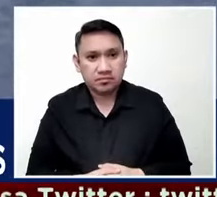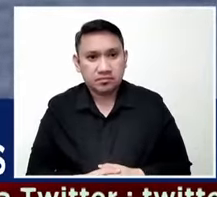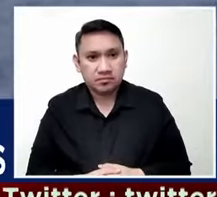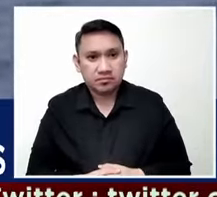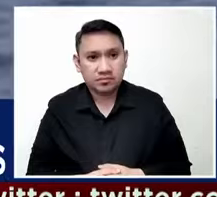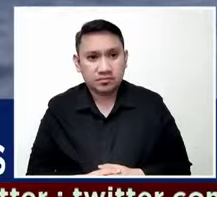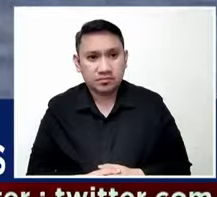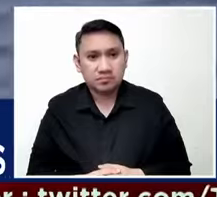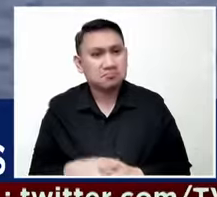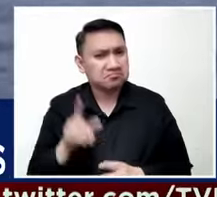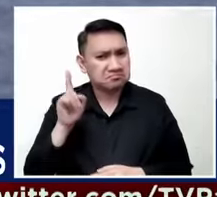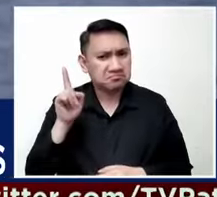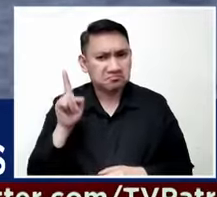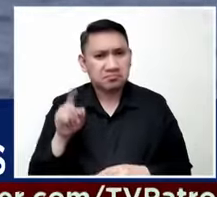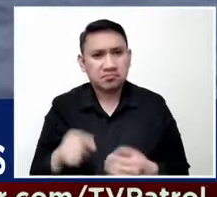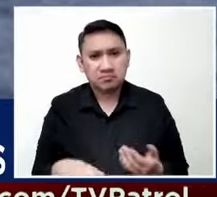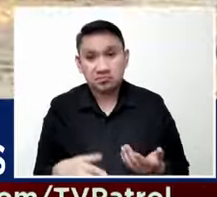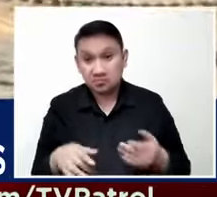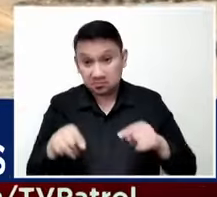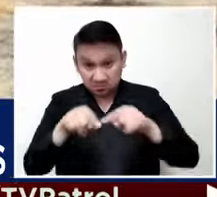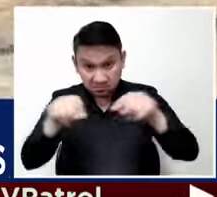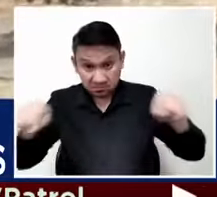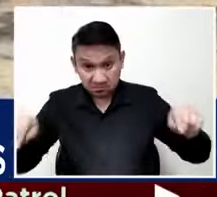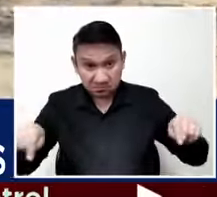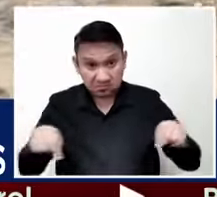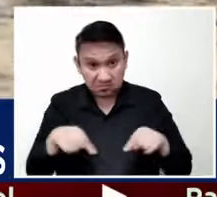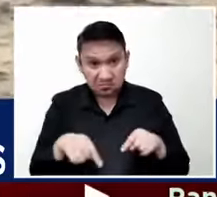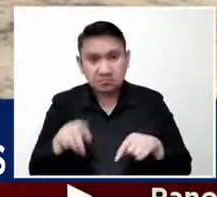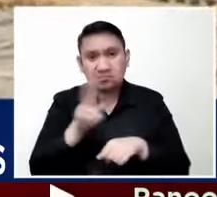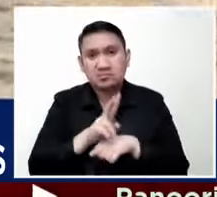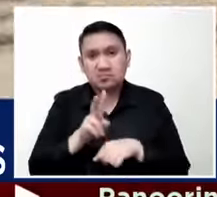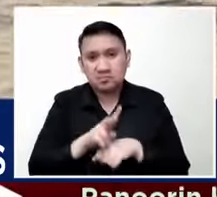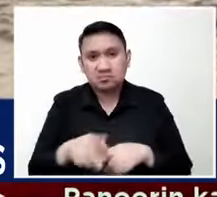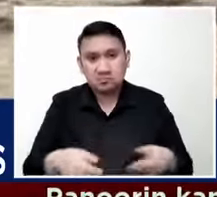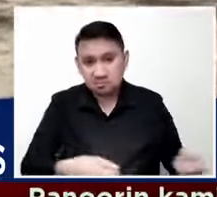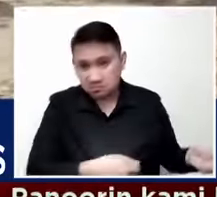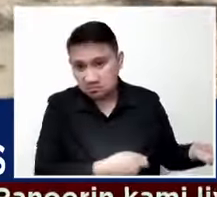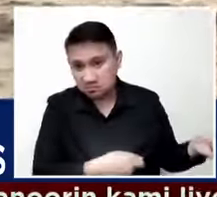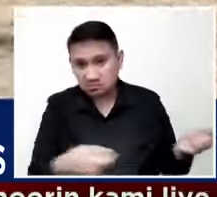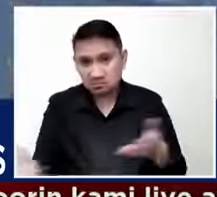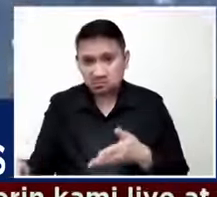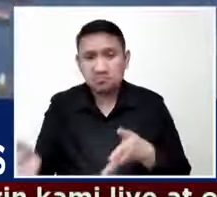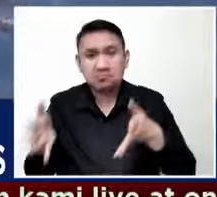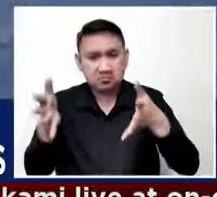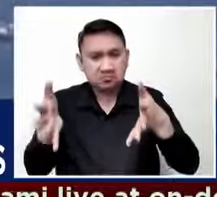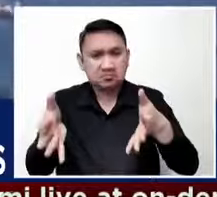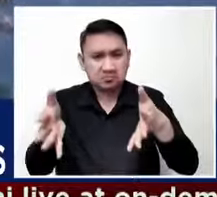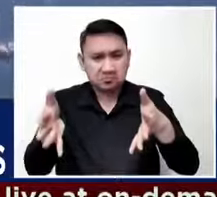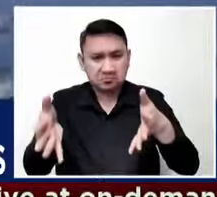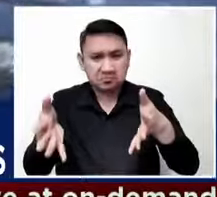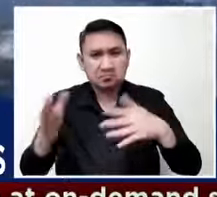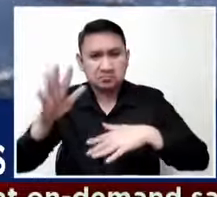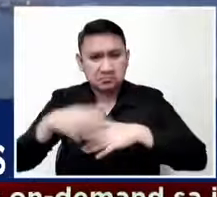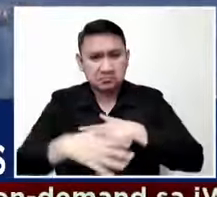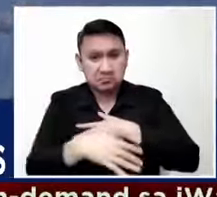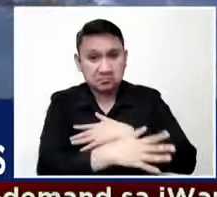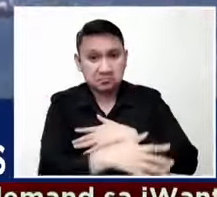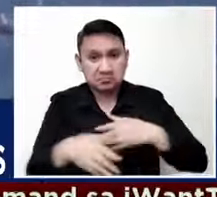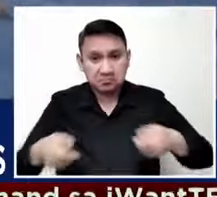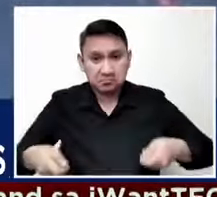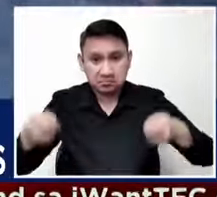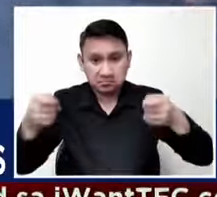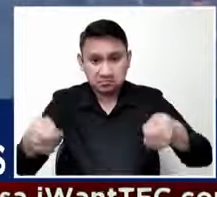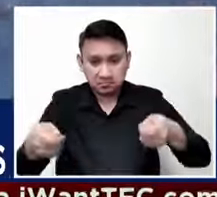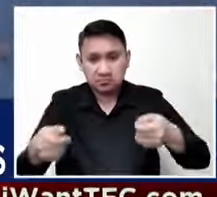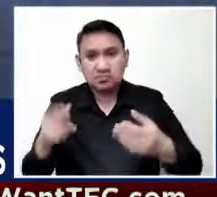Ang payaw ay isang fish aggregating device na inilalagay at iniiwan ng mga mangingisda sa dagat para mapadali ang